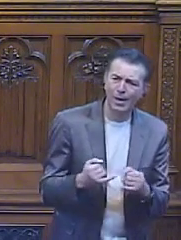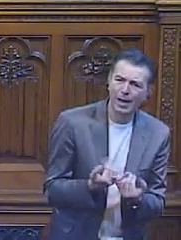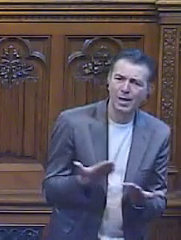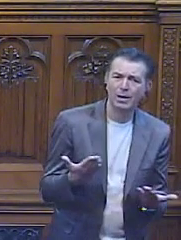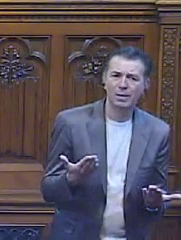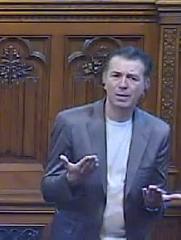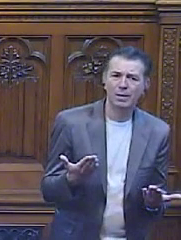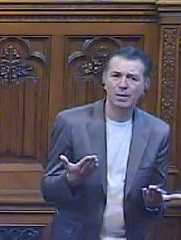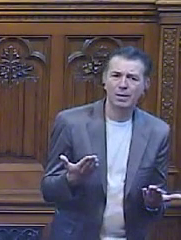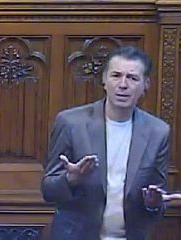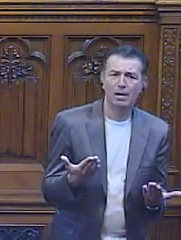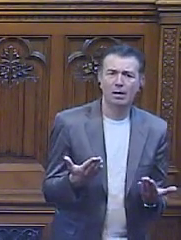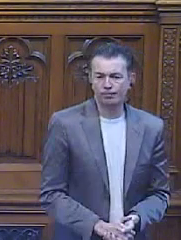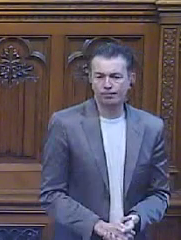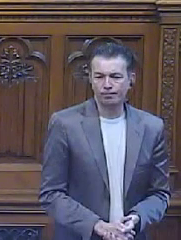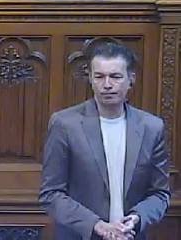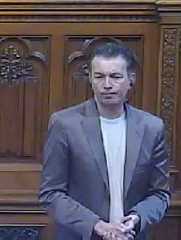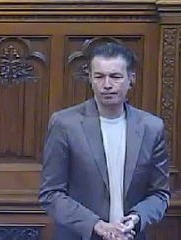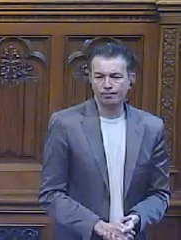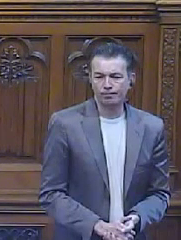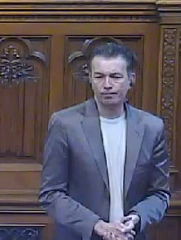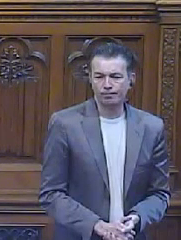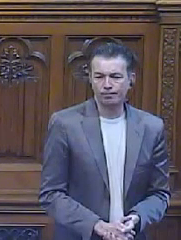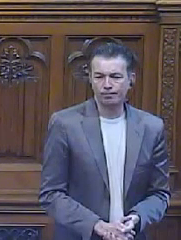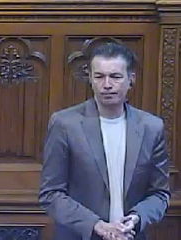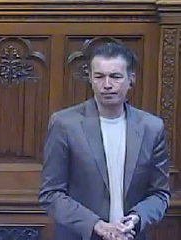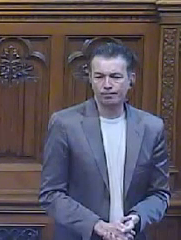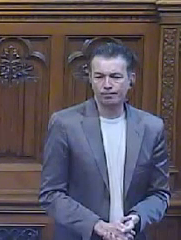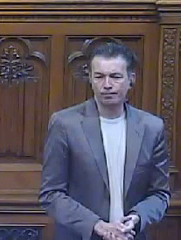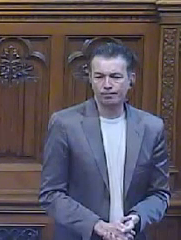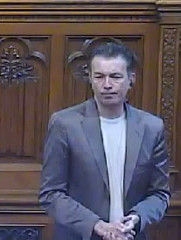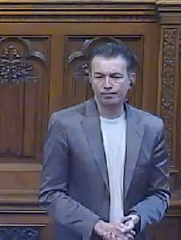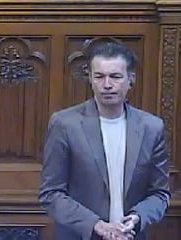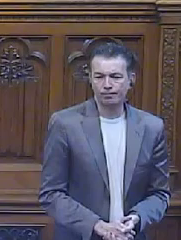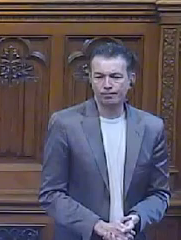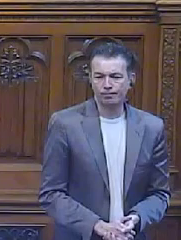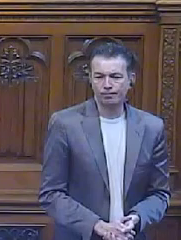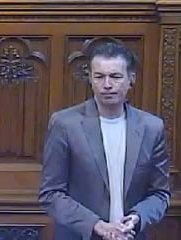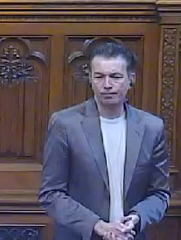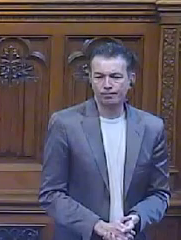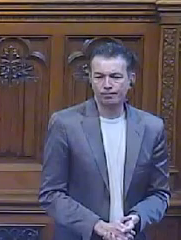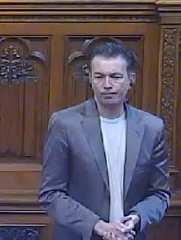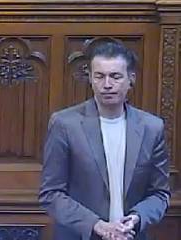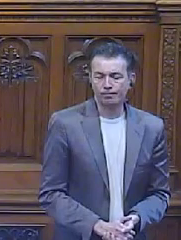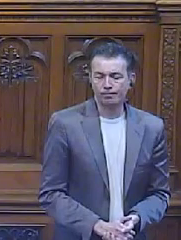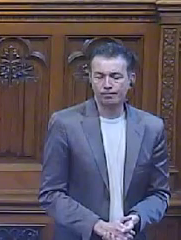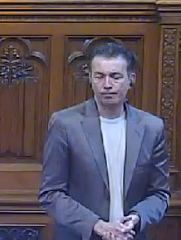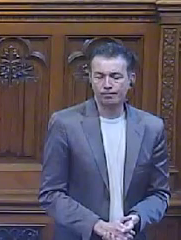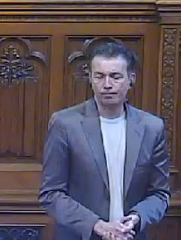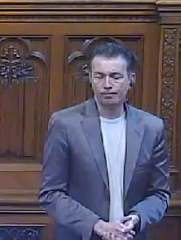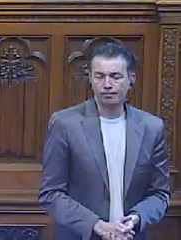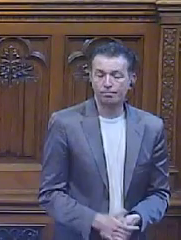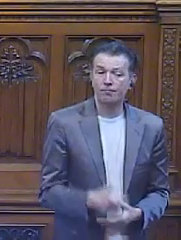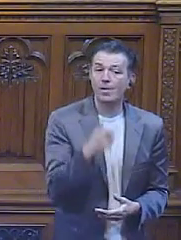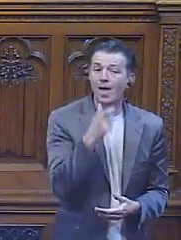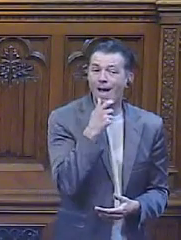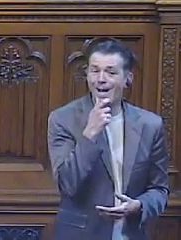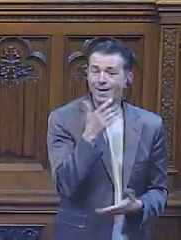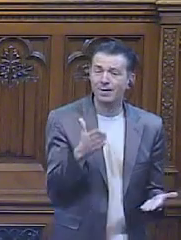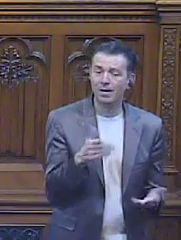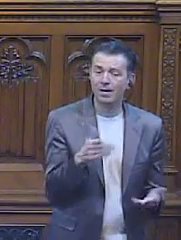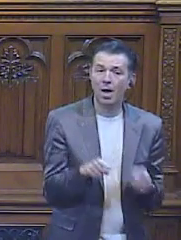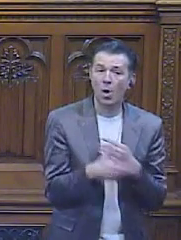im Alter Unterstützung brauchen. Die Pflege- und Pensionistenwohnhäuser kümmern sich rund um die Alter,